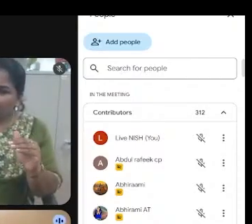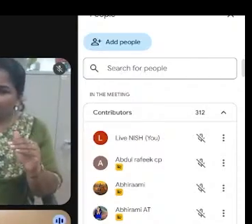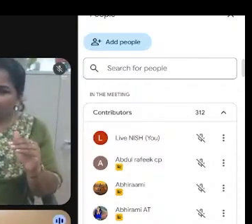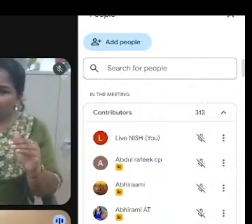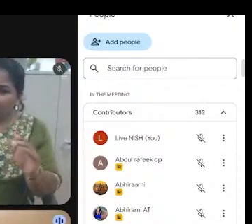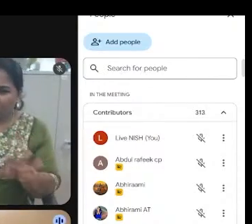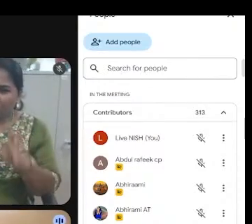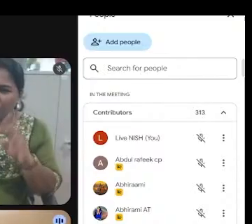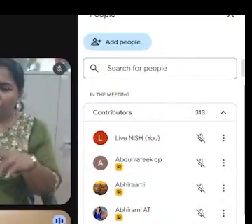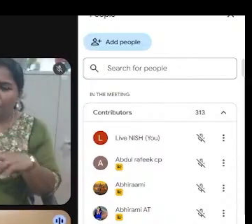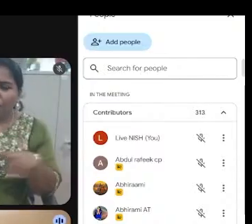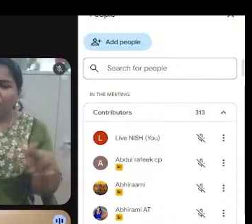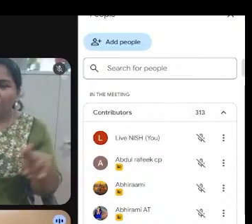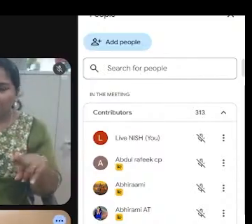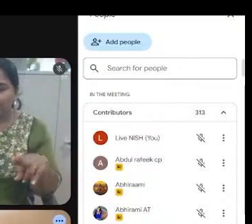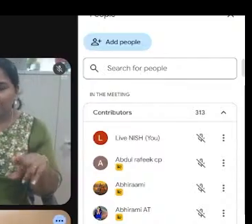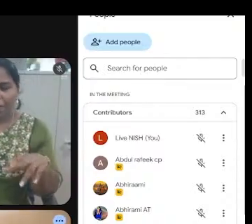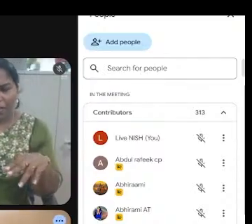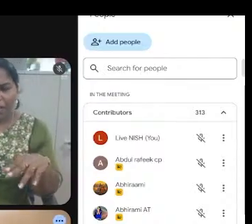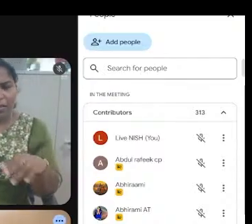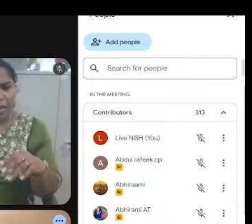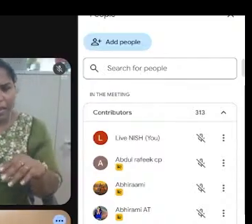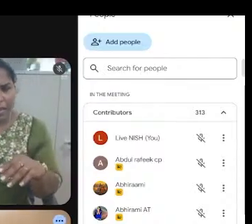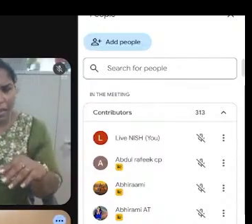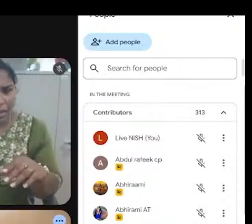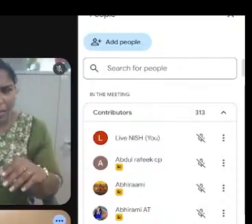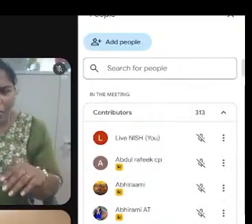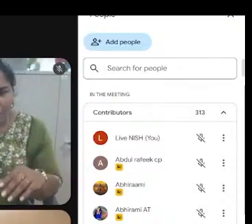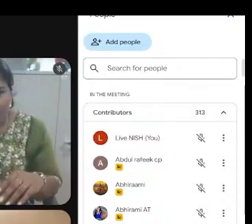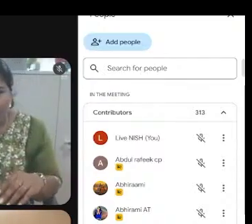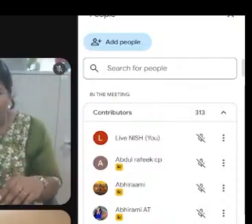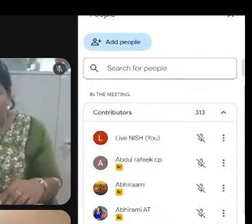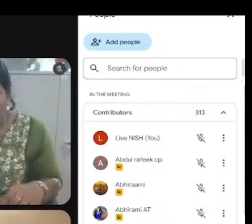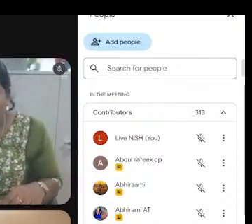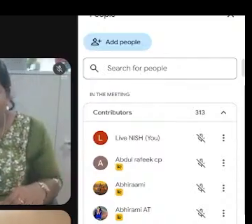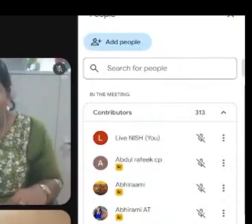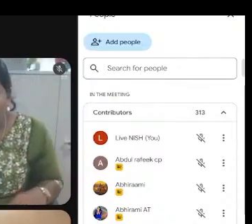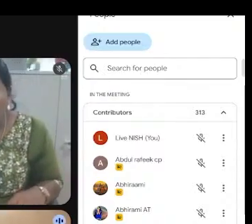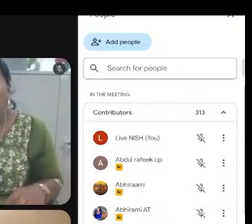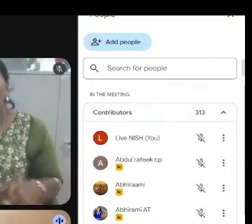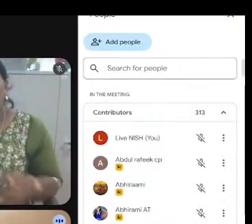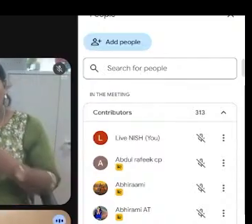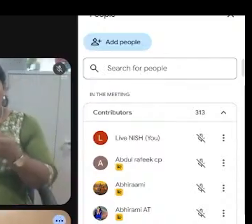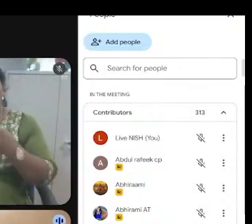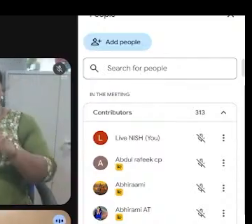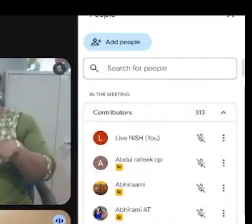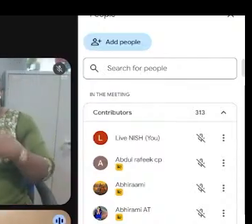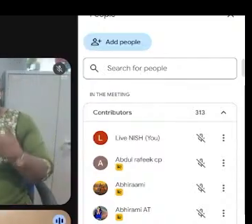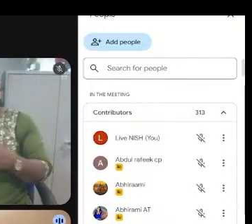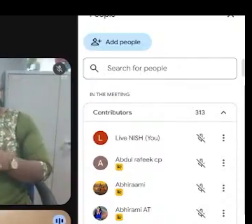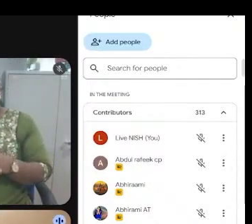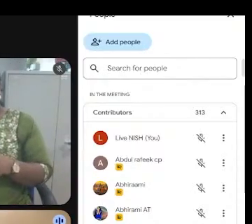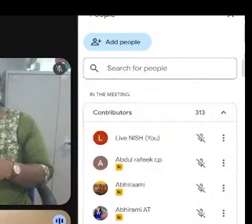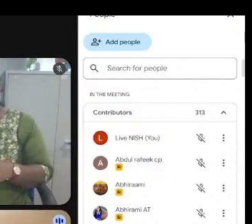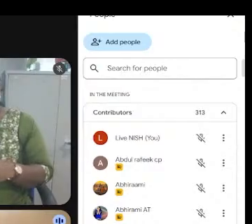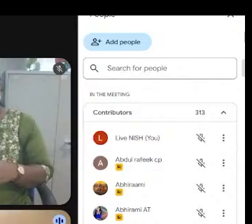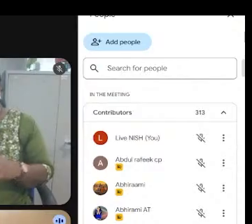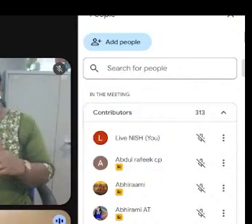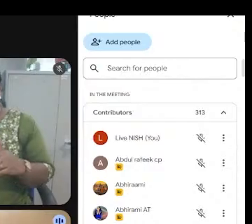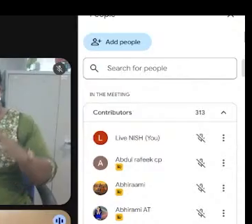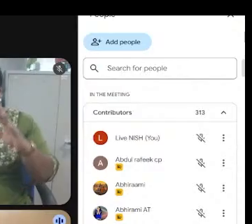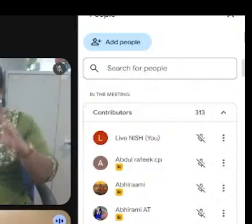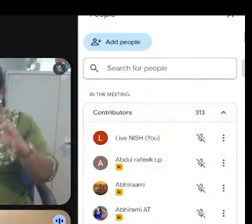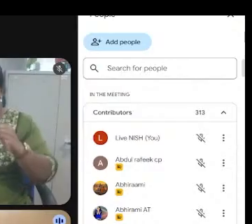ക്വസ്റ്റ്യൻ കംപ്ലീറ്റ് ആയില്ലല്ലോ. ഇത് എങ്ങനെ നമുക്ക് കൺട്രോൾ ചെയ്യാൻ പറ്റും? 10 വയസ്സിന്